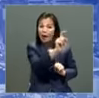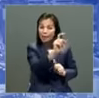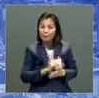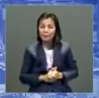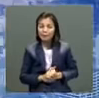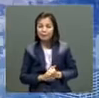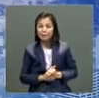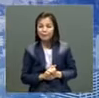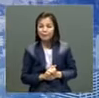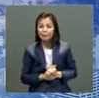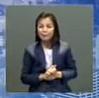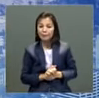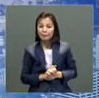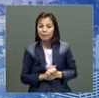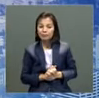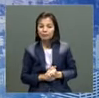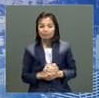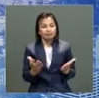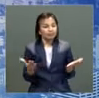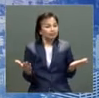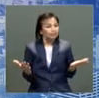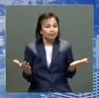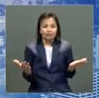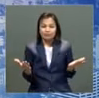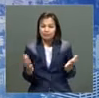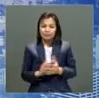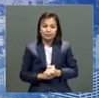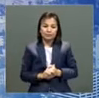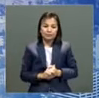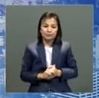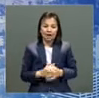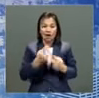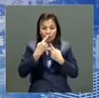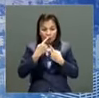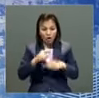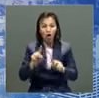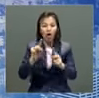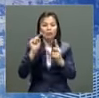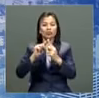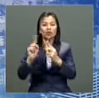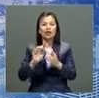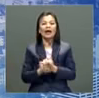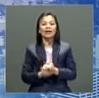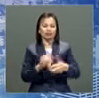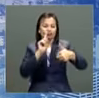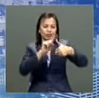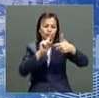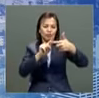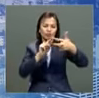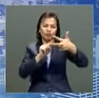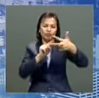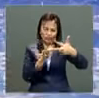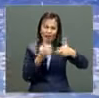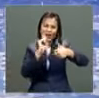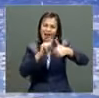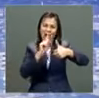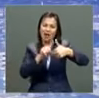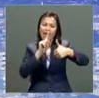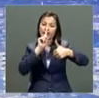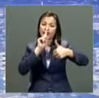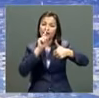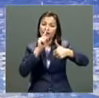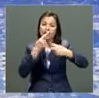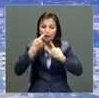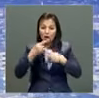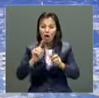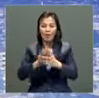ค่ะ ตรงนี้ผมก็ต้องตอบก่อนนะครับไปสองสามประเด็นประเด็นแรกก็คือการประกา